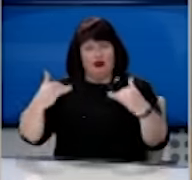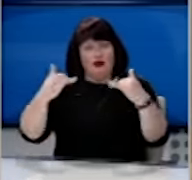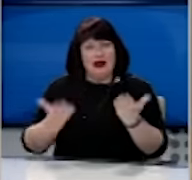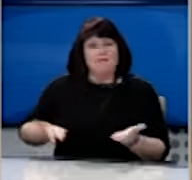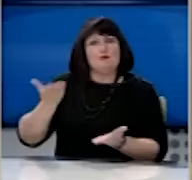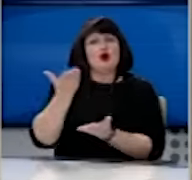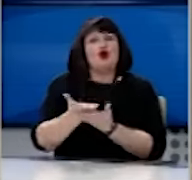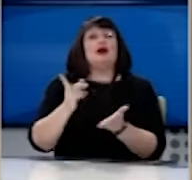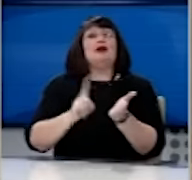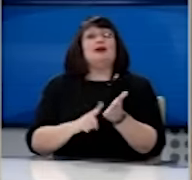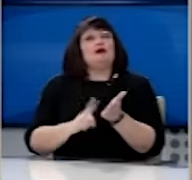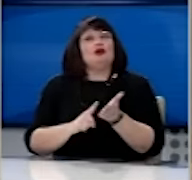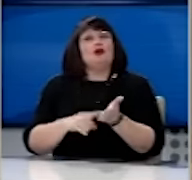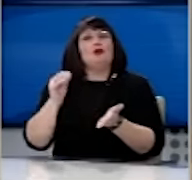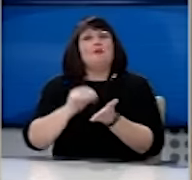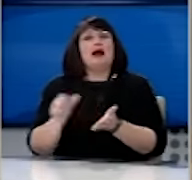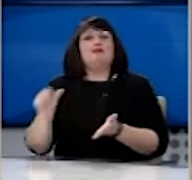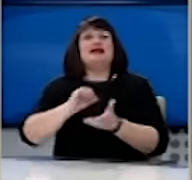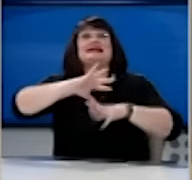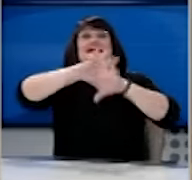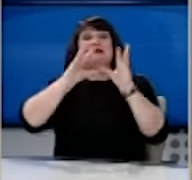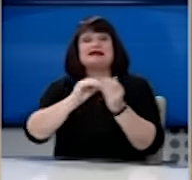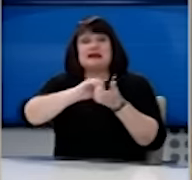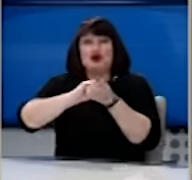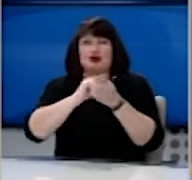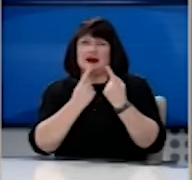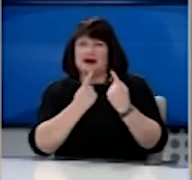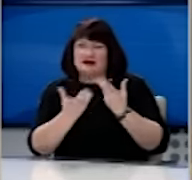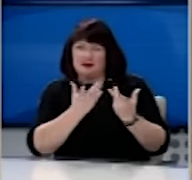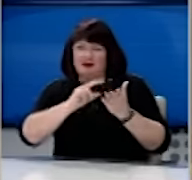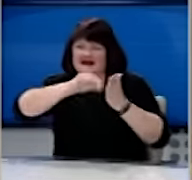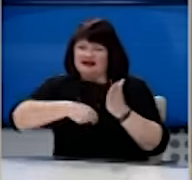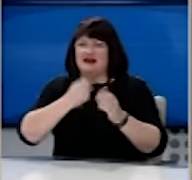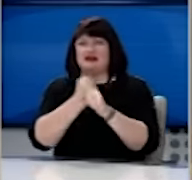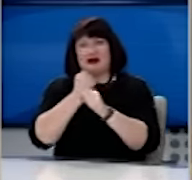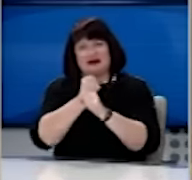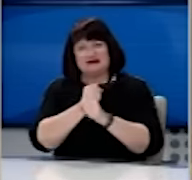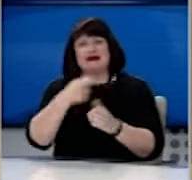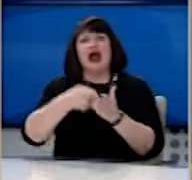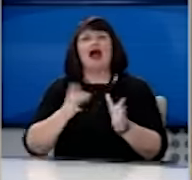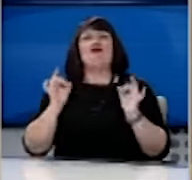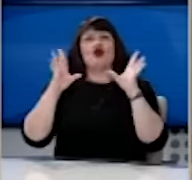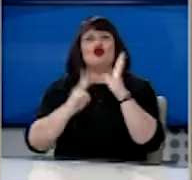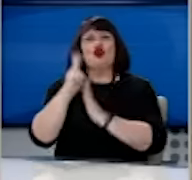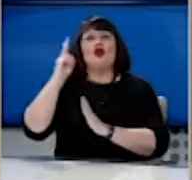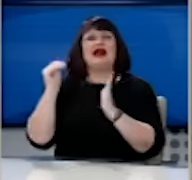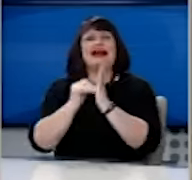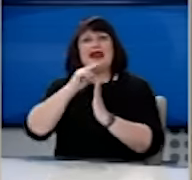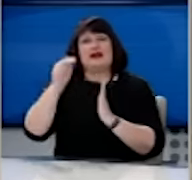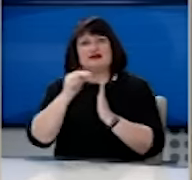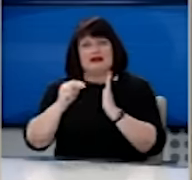πρόταση νόμου για επαναφορά συλλογικών διαπραγματεύσεων συμβάσεων εργασίας, για αφορολόγητο στα 12.000